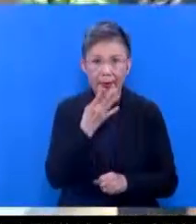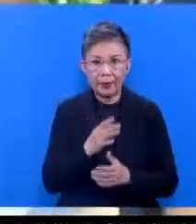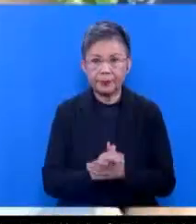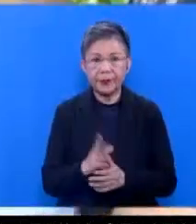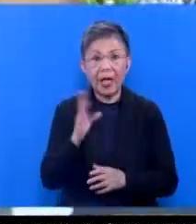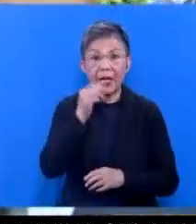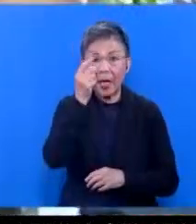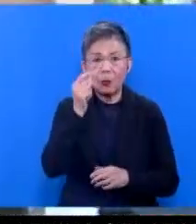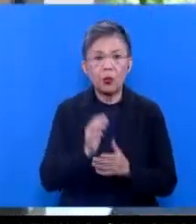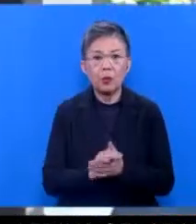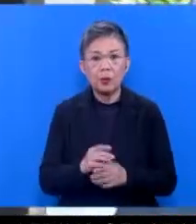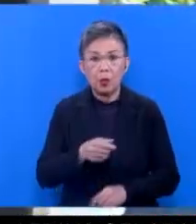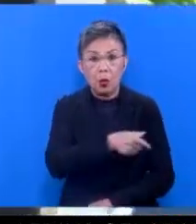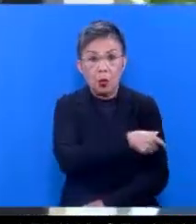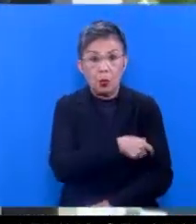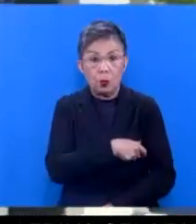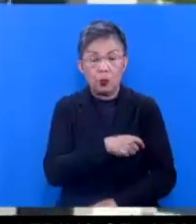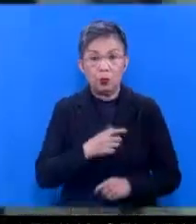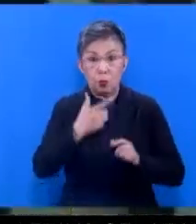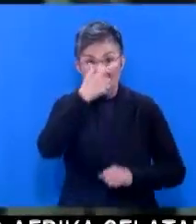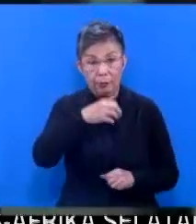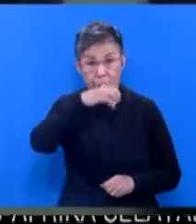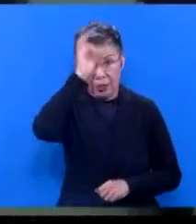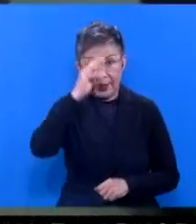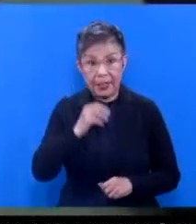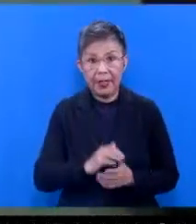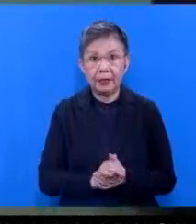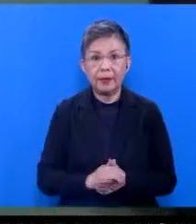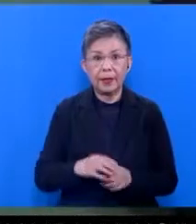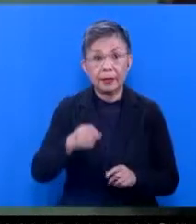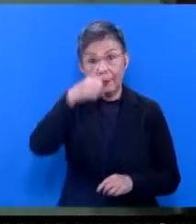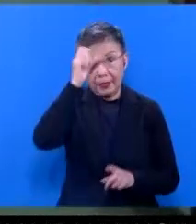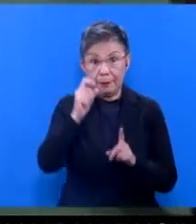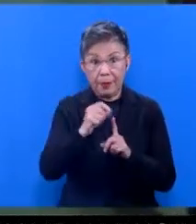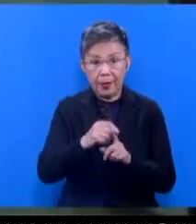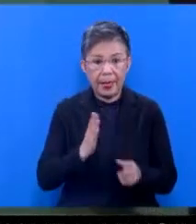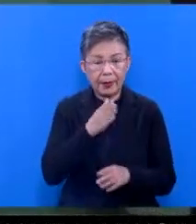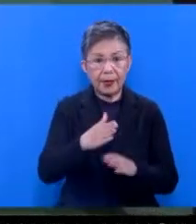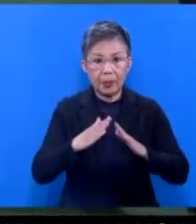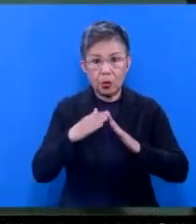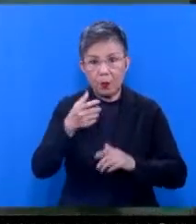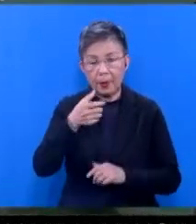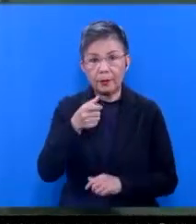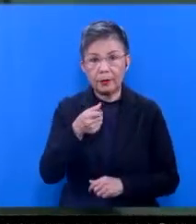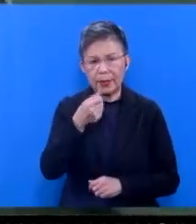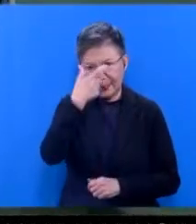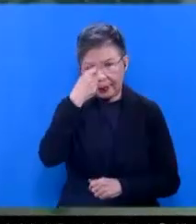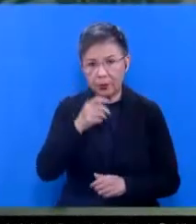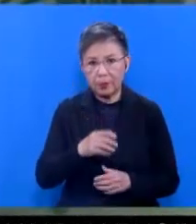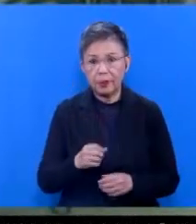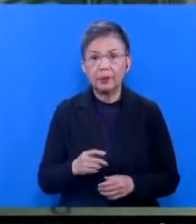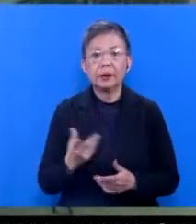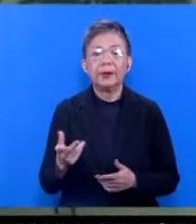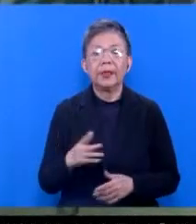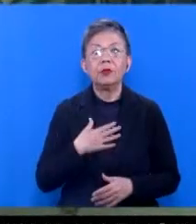Rabu pagi, sejumlah anggota kepolisian Polda Metro Jaya dan penyidik Polres Metro Jakarta Barat mendatangi puskesmas lokasi vaksinasi COVID-19